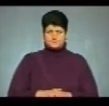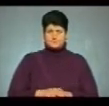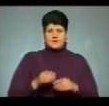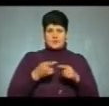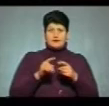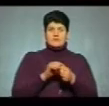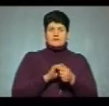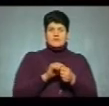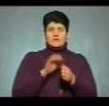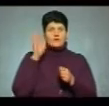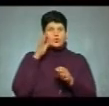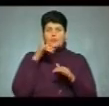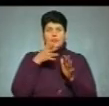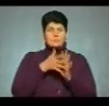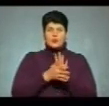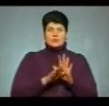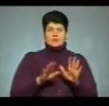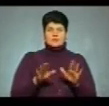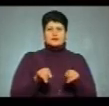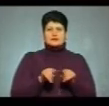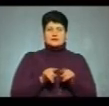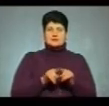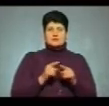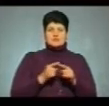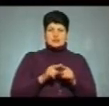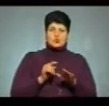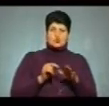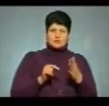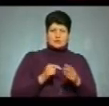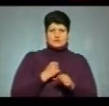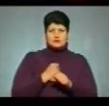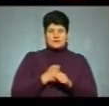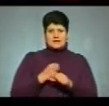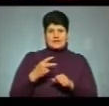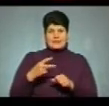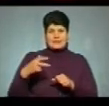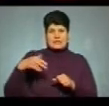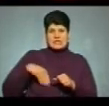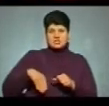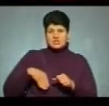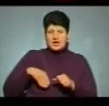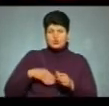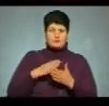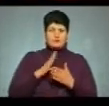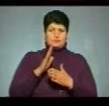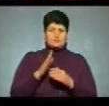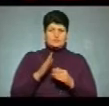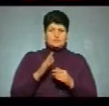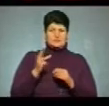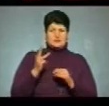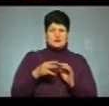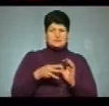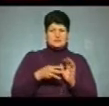тканина, водонепроникна. Так само з цієї сторони я вже намітила кишеню. Кишеня має вийти